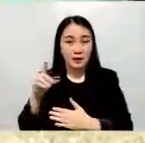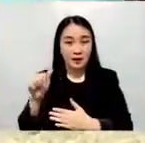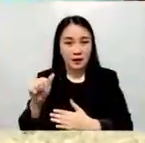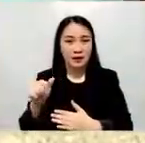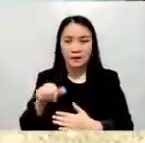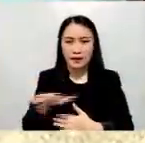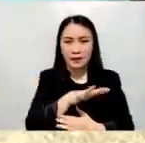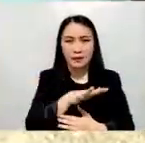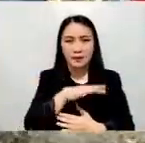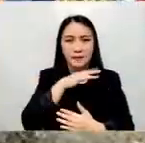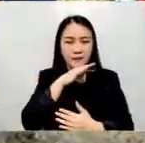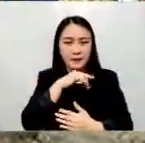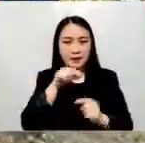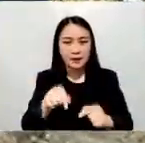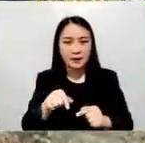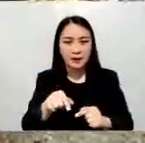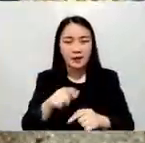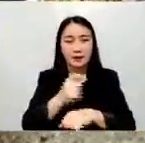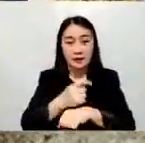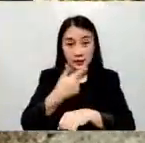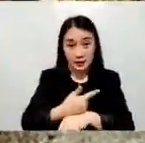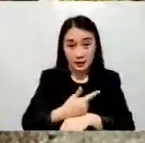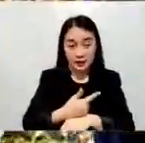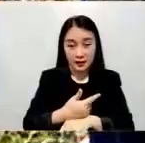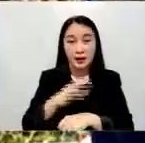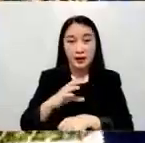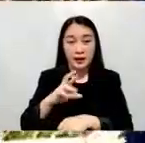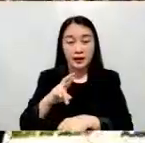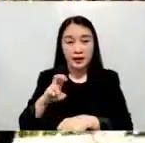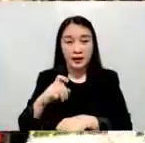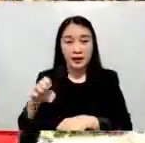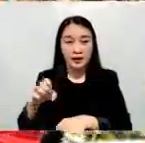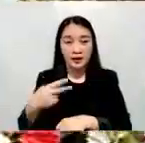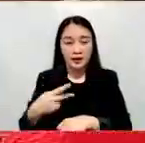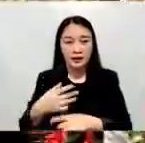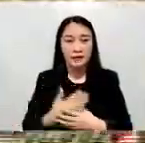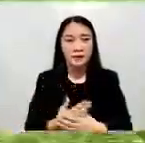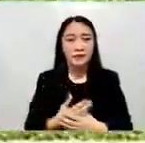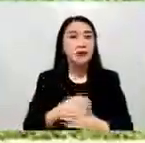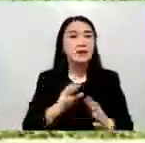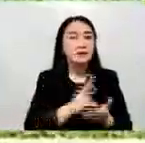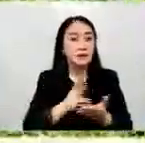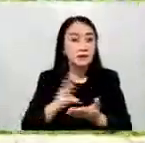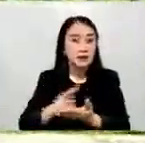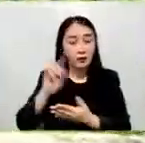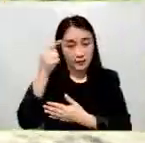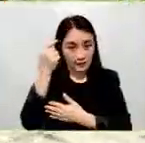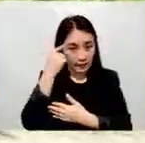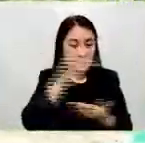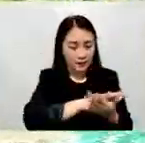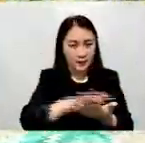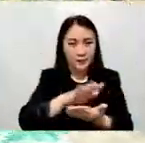sa Hagonoy Creek sa Taguig. Katuwang ng MMDA ang ilang tauhan ng city government sa paglilinis. Napakasukal